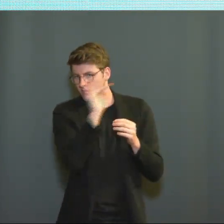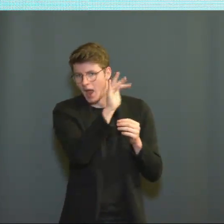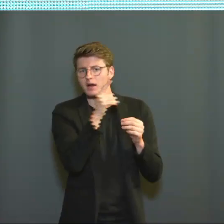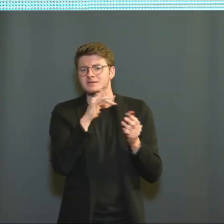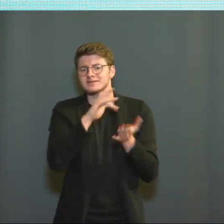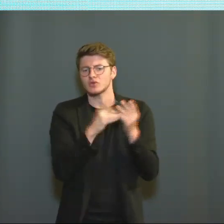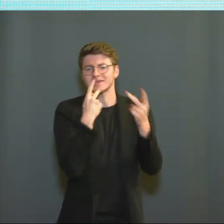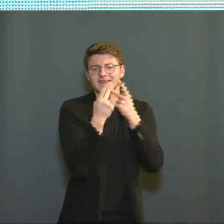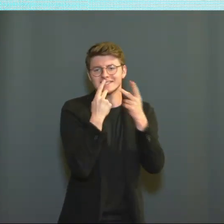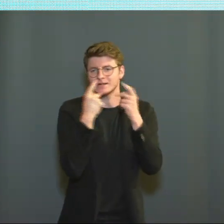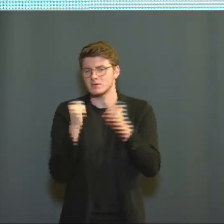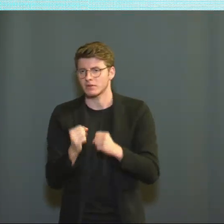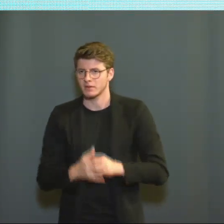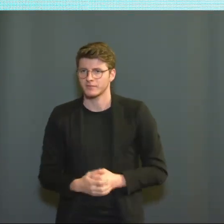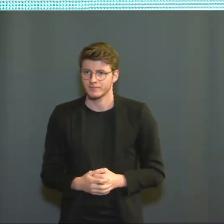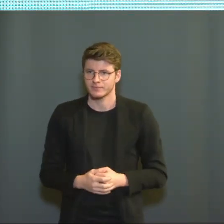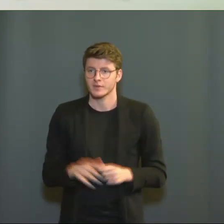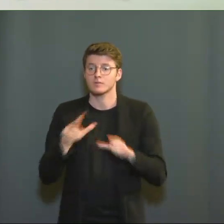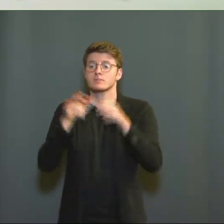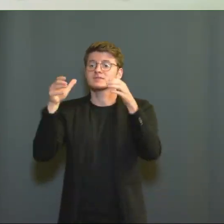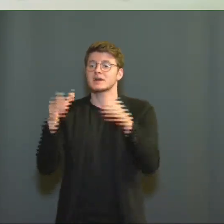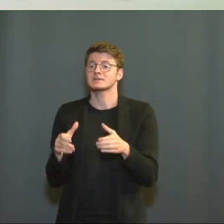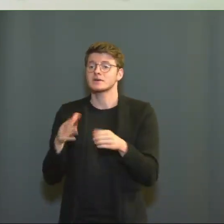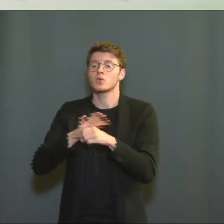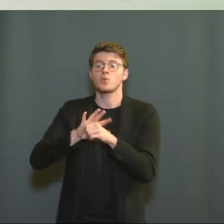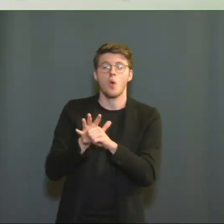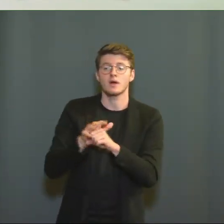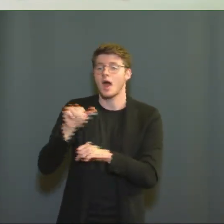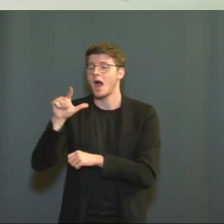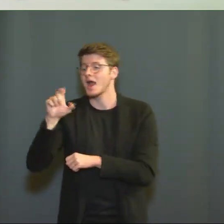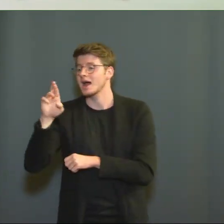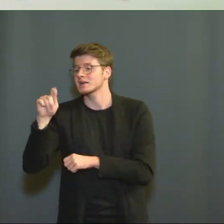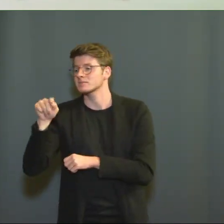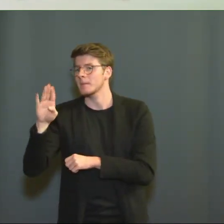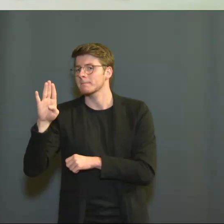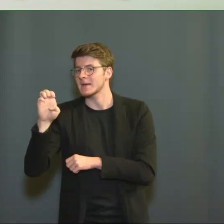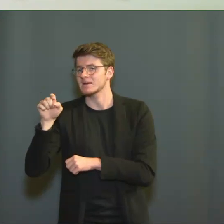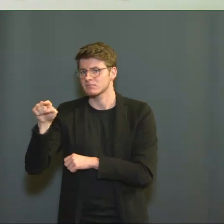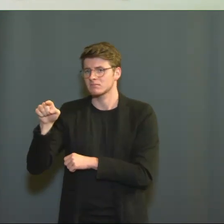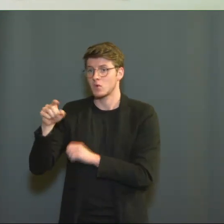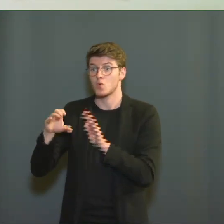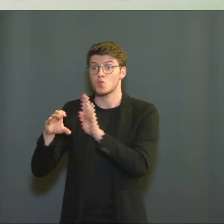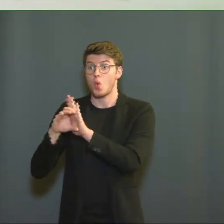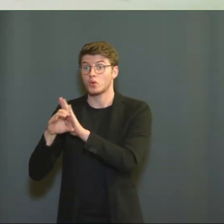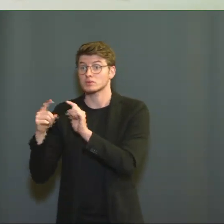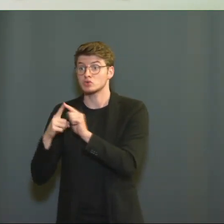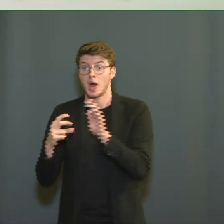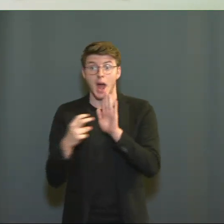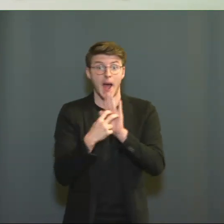via onze website coronaalert.be kan je deze code en de code van je app samen